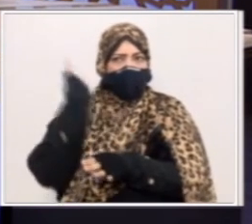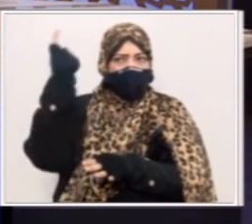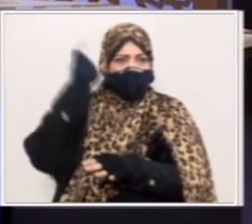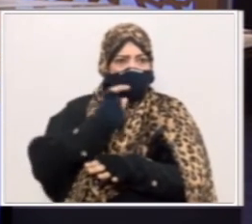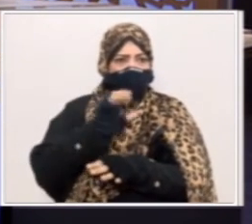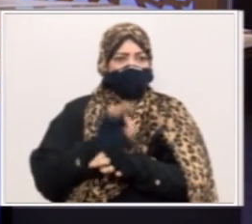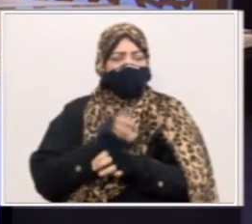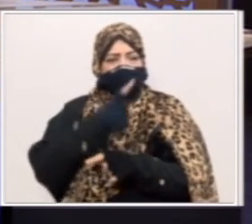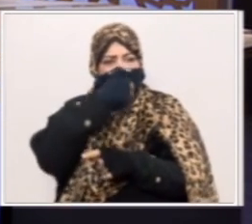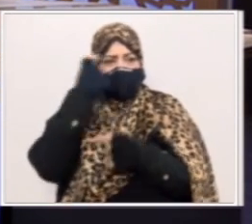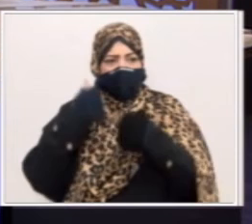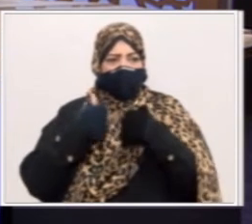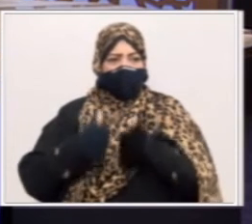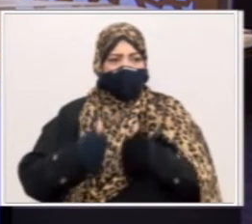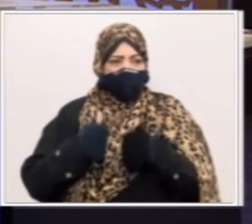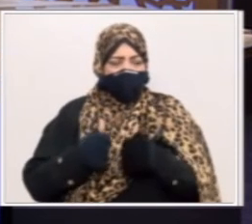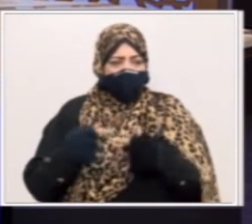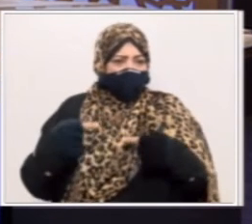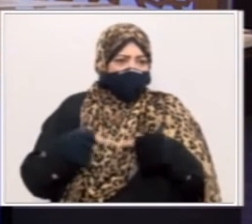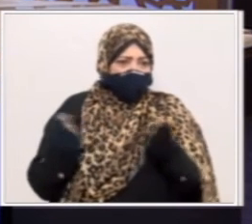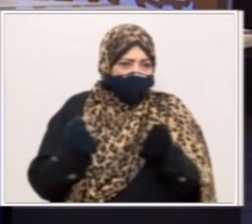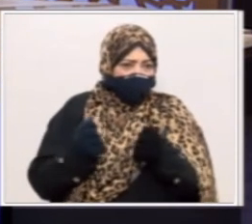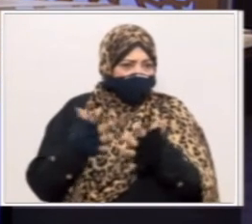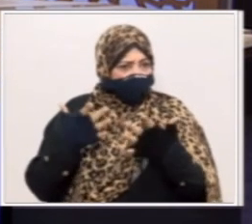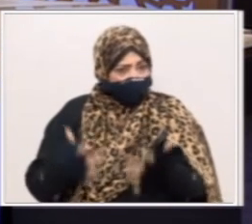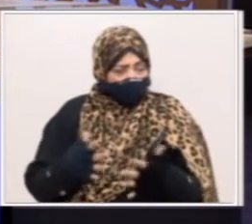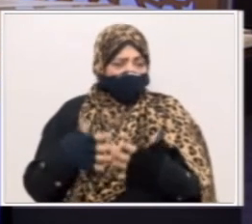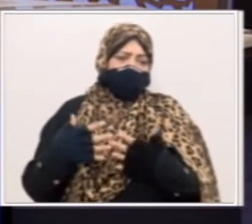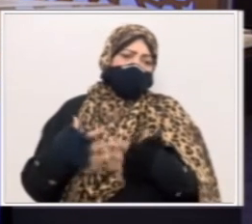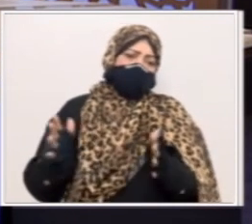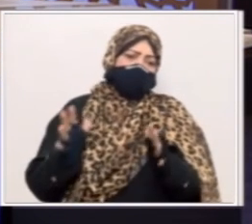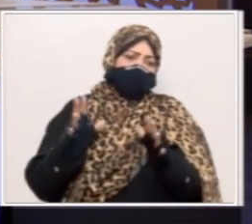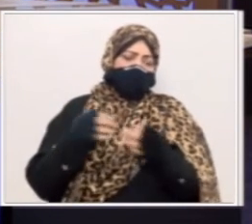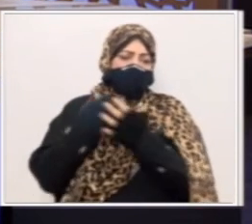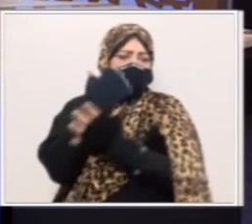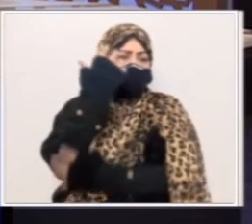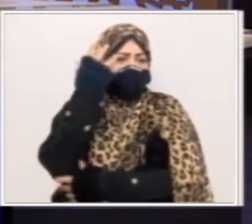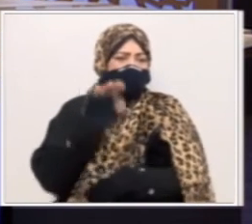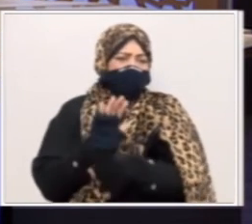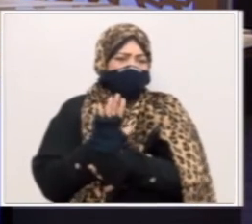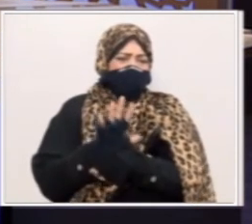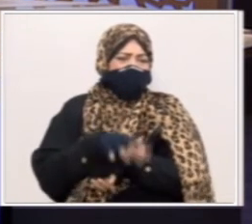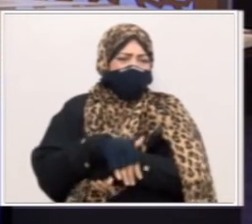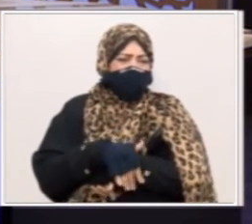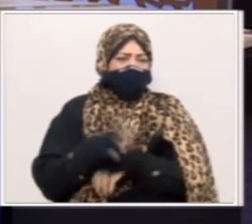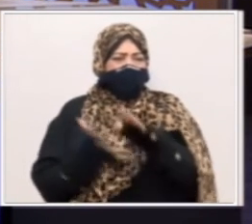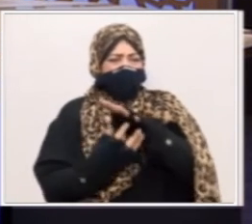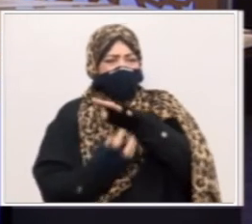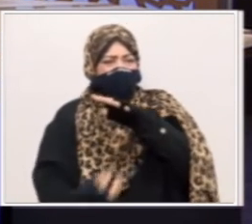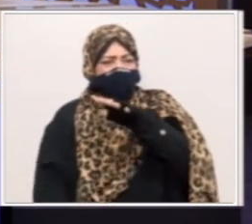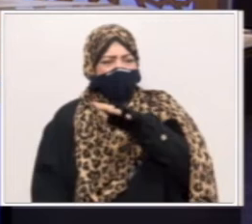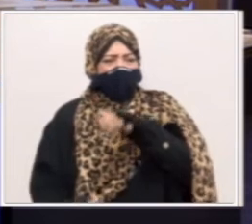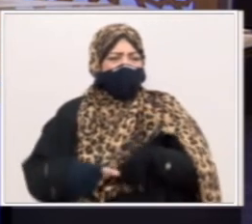الوضوء. أما نقول العشية ماسي والله في الليل العشاء والله في الفجر الصقع، كلما توضأ حصل له رجعت له